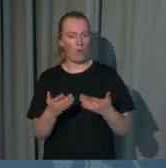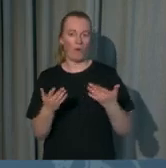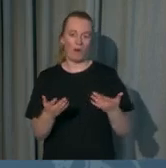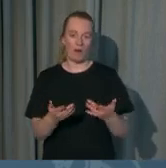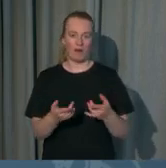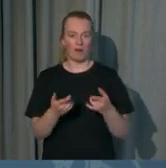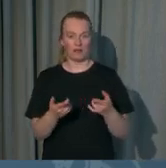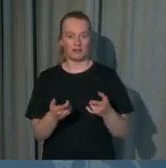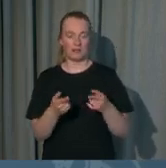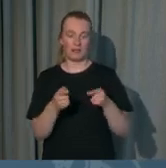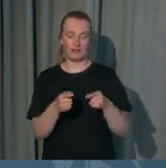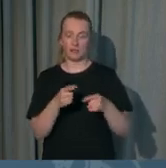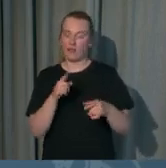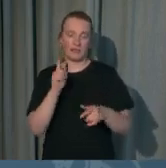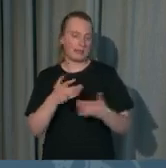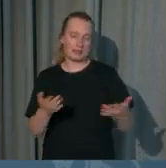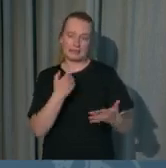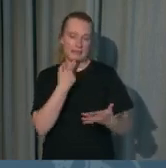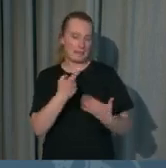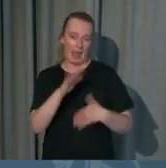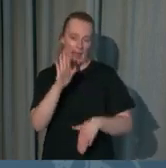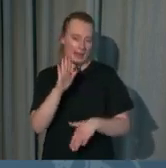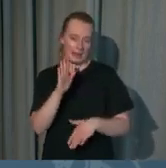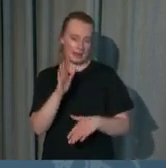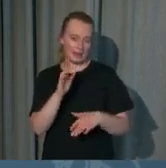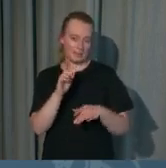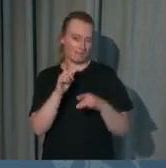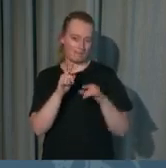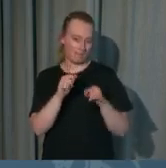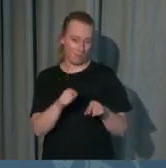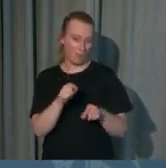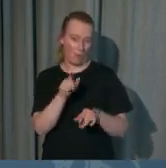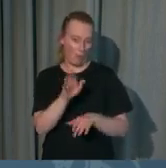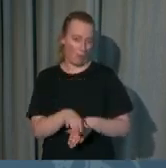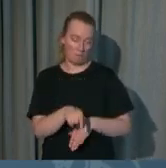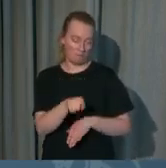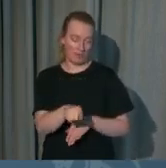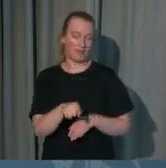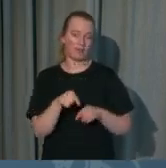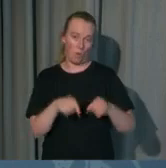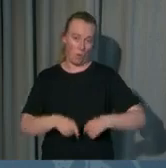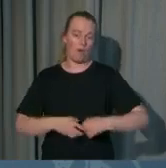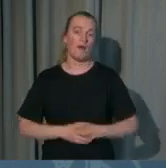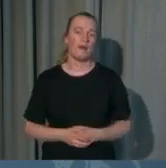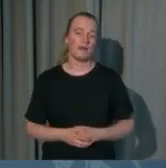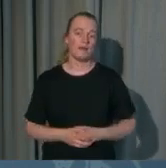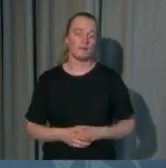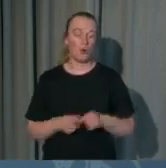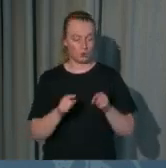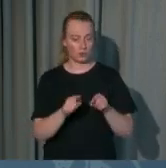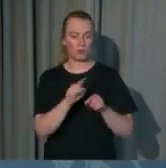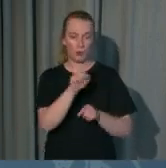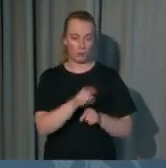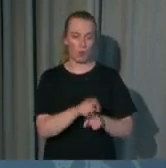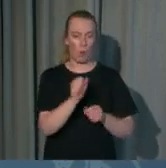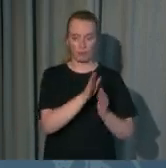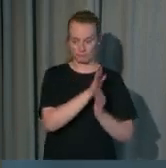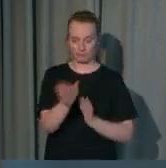gjerningspersoner, antatt gjerningspersoner eller andre ting opp mot den konkrete hendelsen, og det spørsmål om det må også rettes til